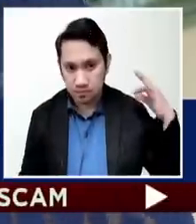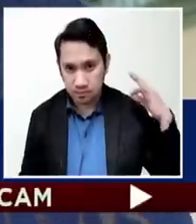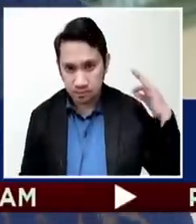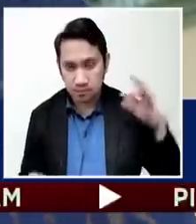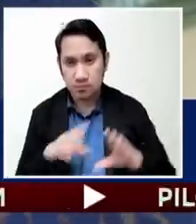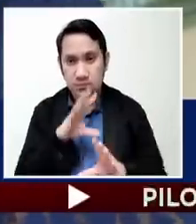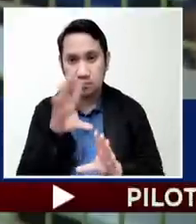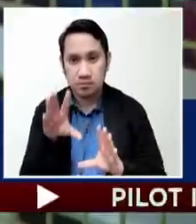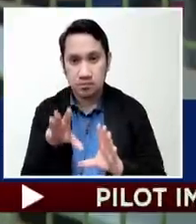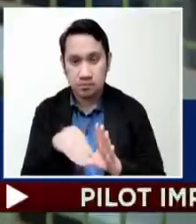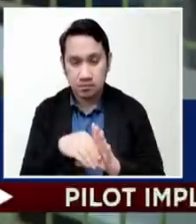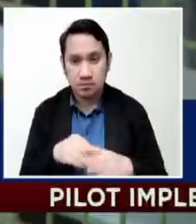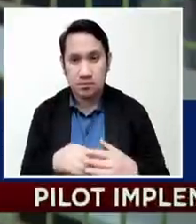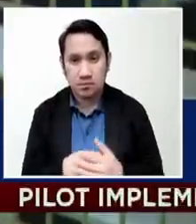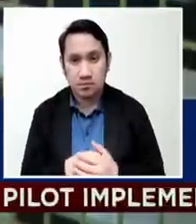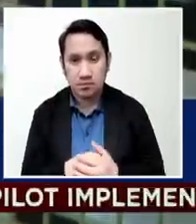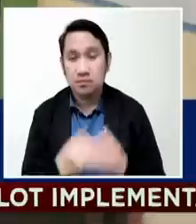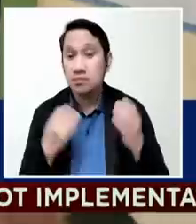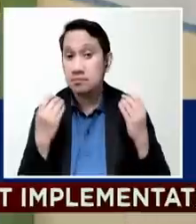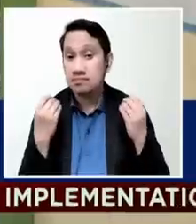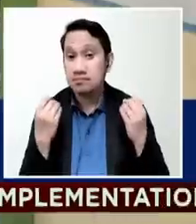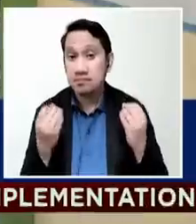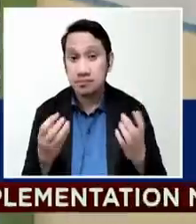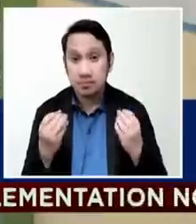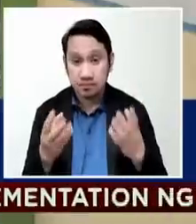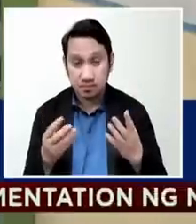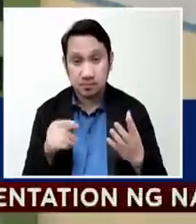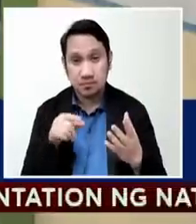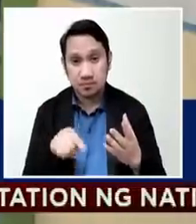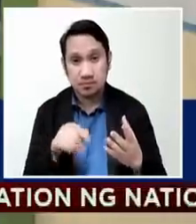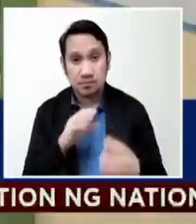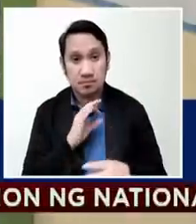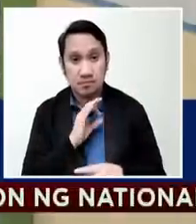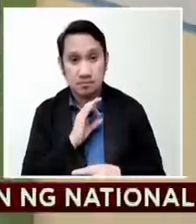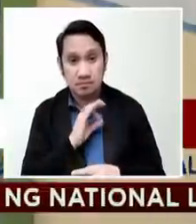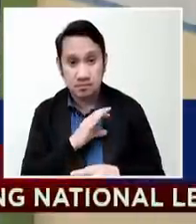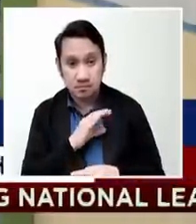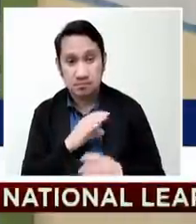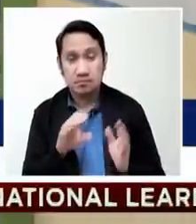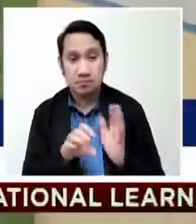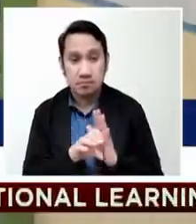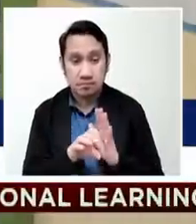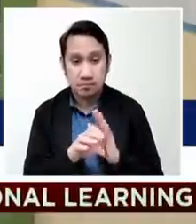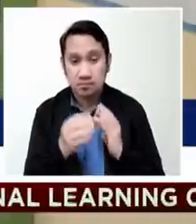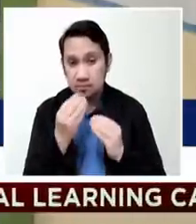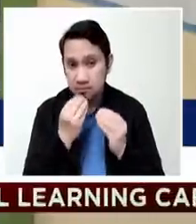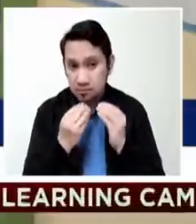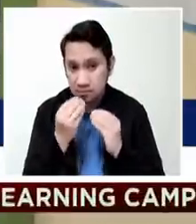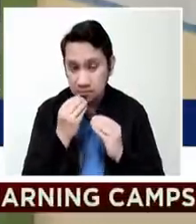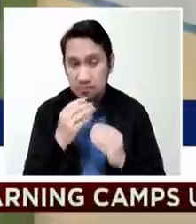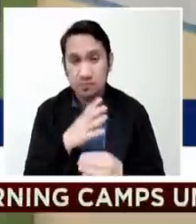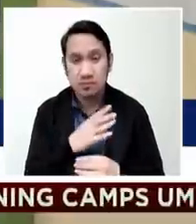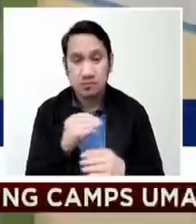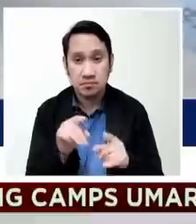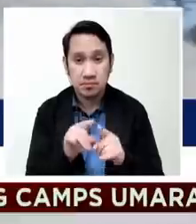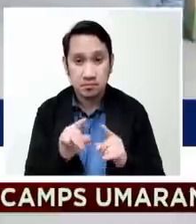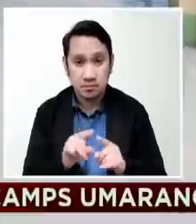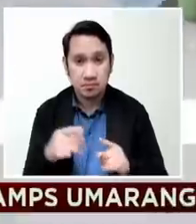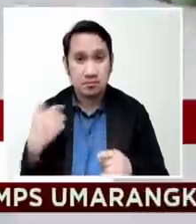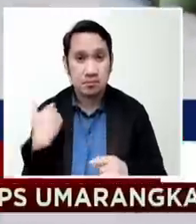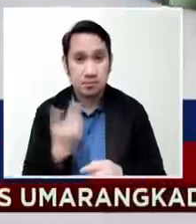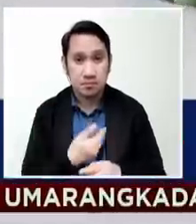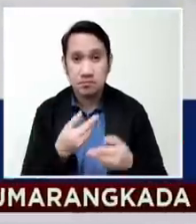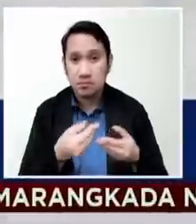participation nga ito. Maraming mga incentives sila, like may food, and then kagahapon, 'di ba, nag-distribute din ng